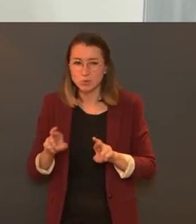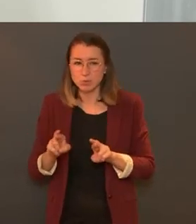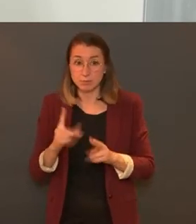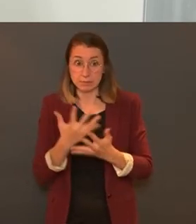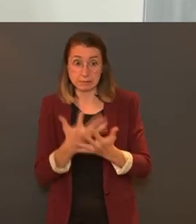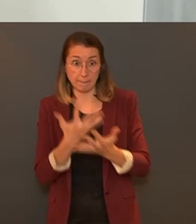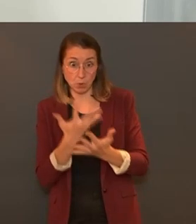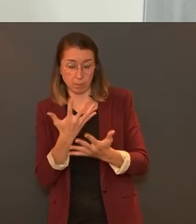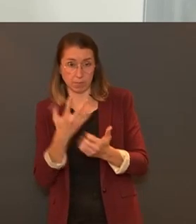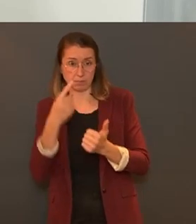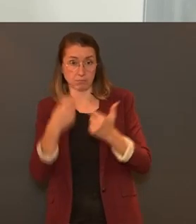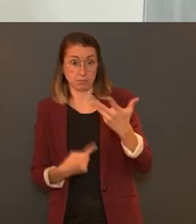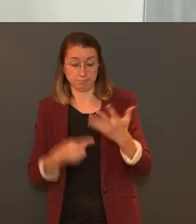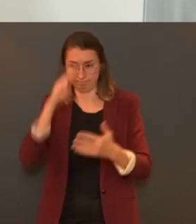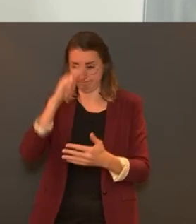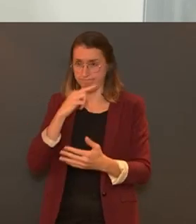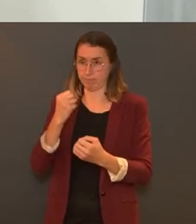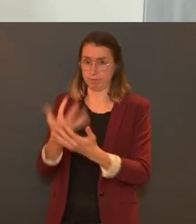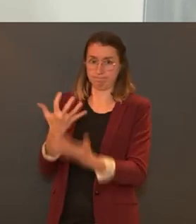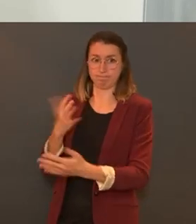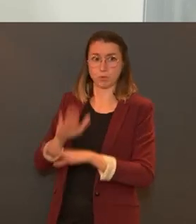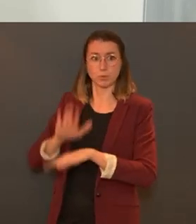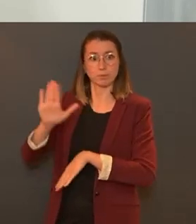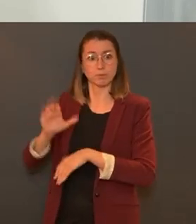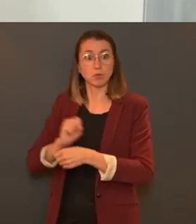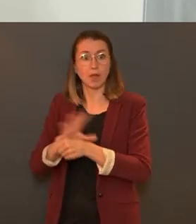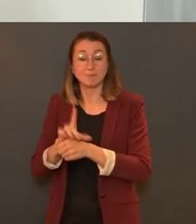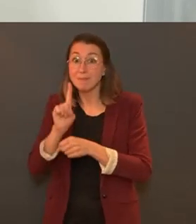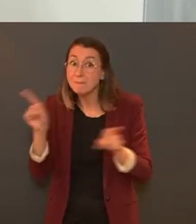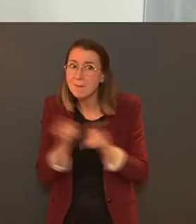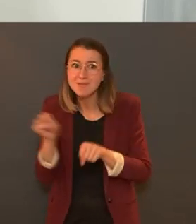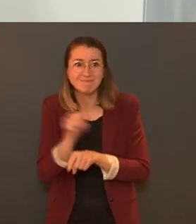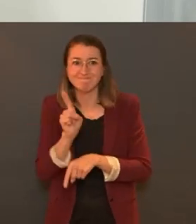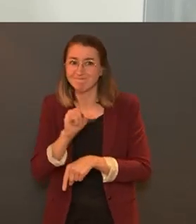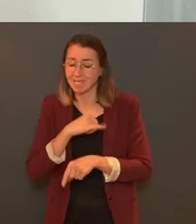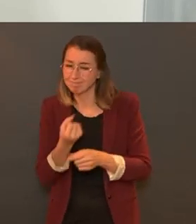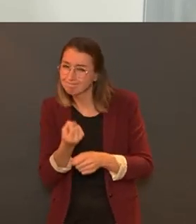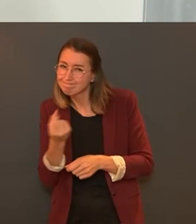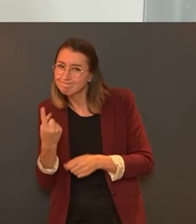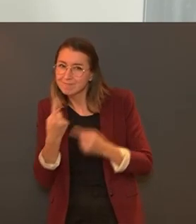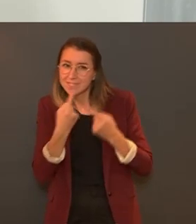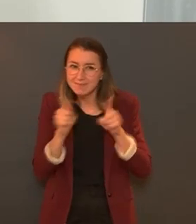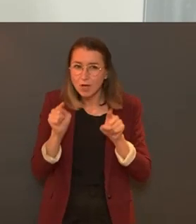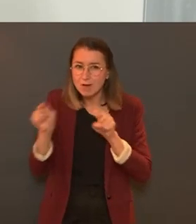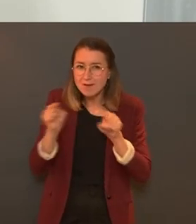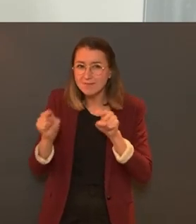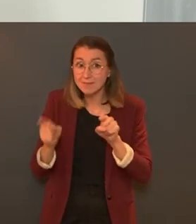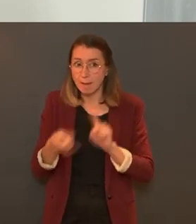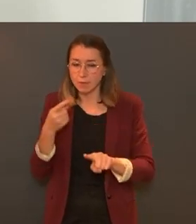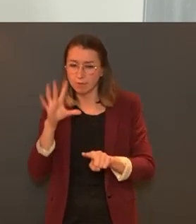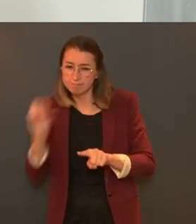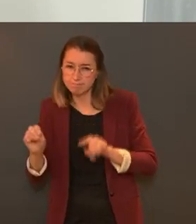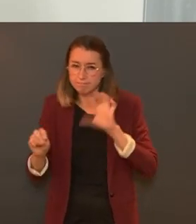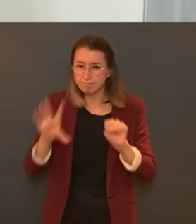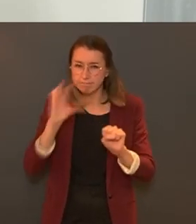similaires car pas forcément identiques, et c'est pourquoi il est important de bien les identifier. Ces informations sont